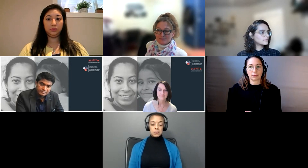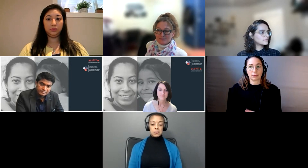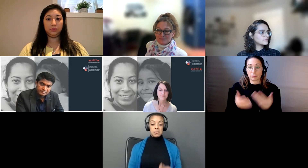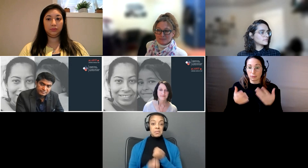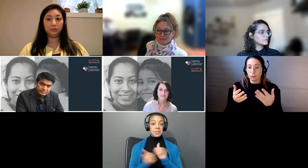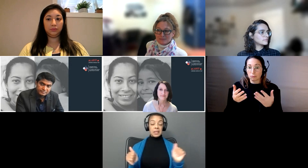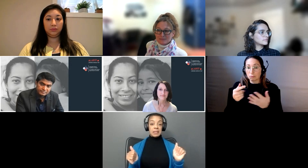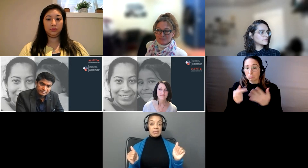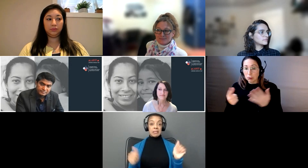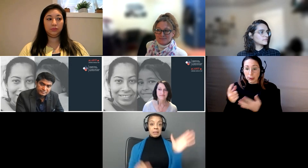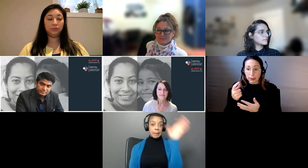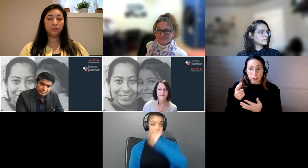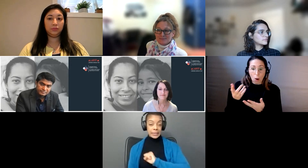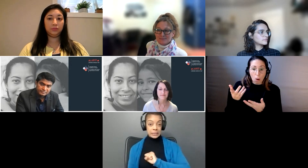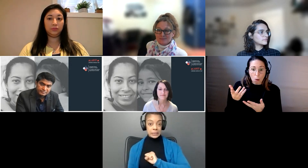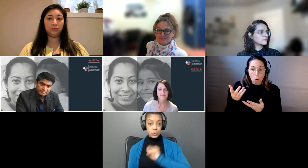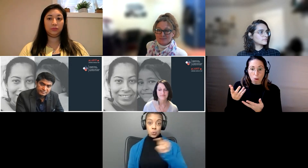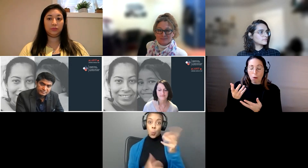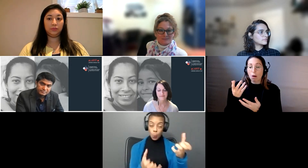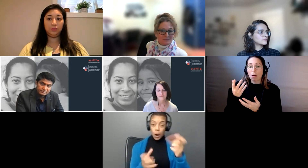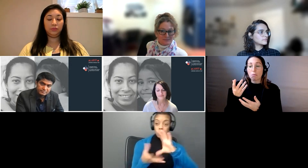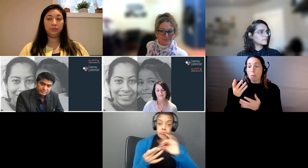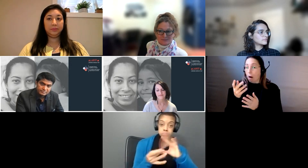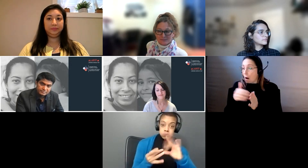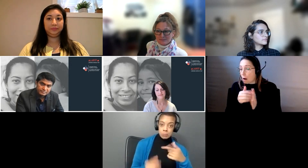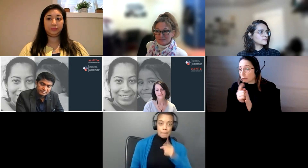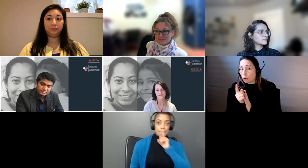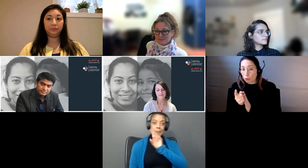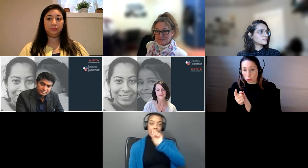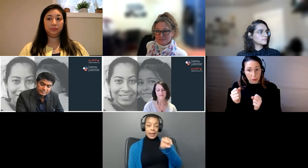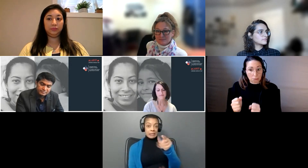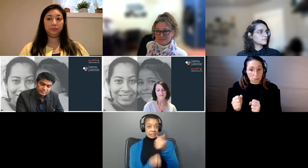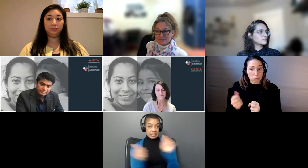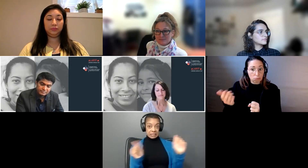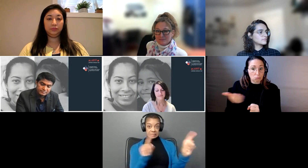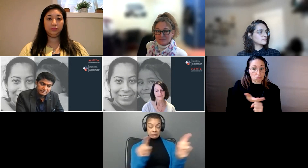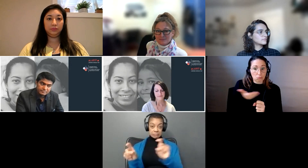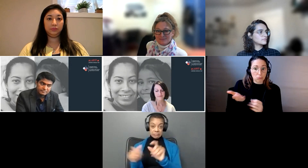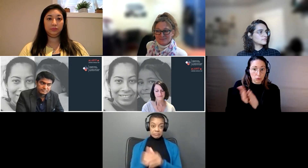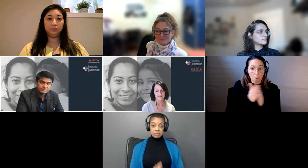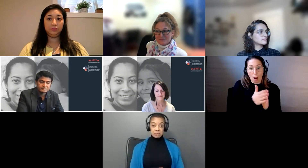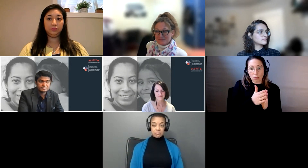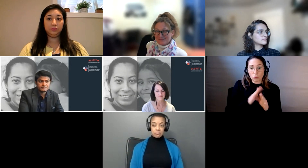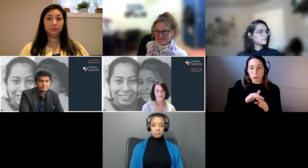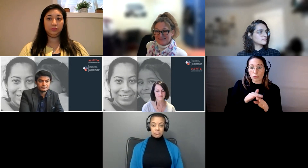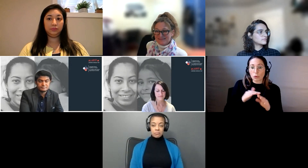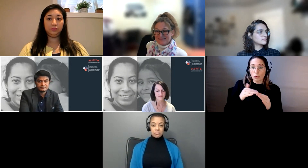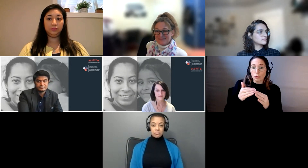question? Nous avons un couple de minutes qui nous reste pour ces déclarations de